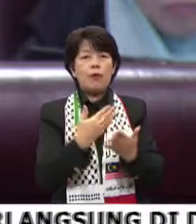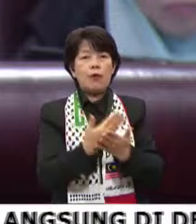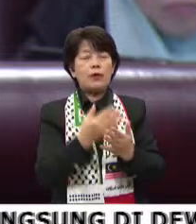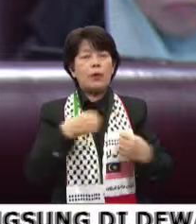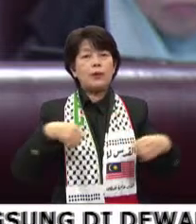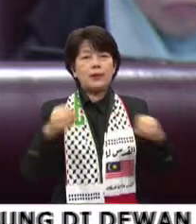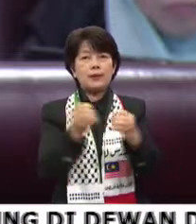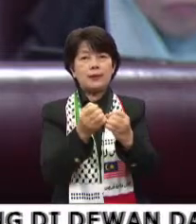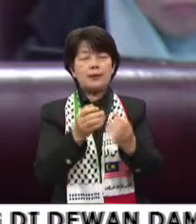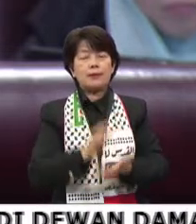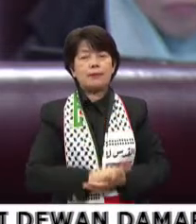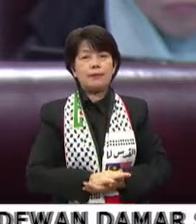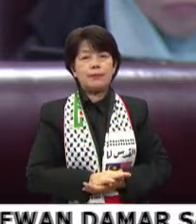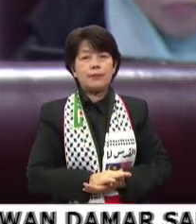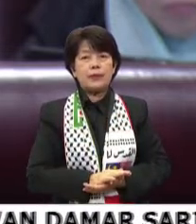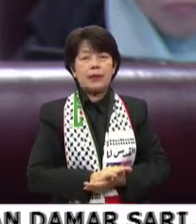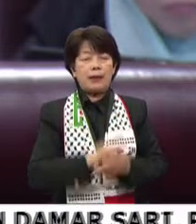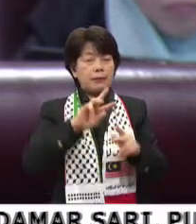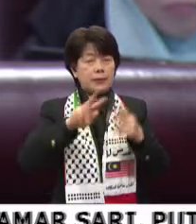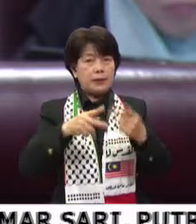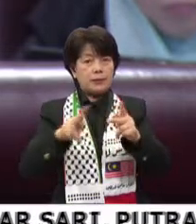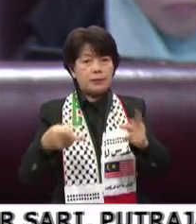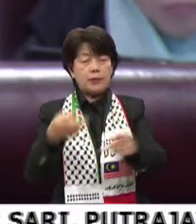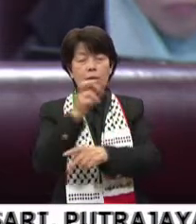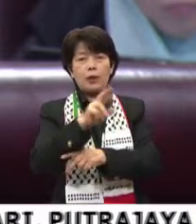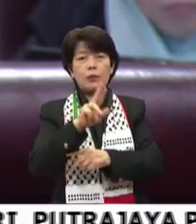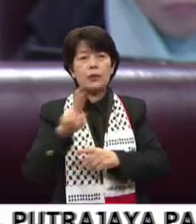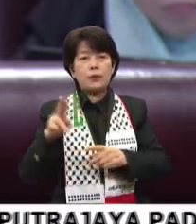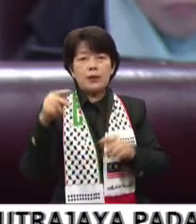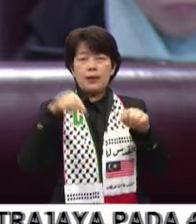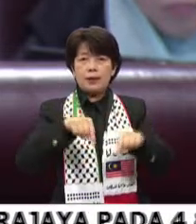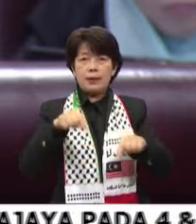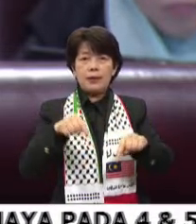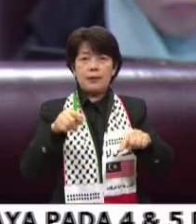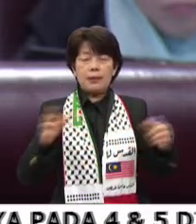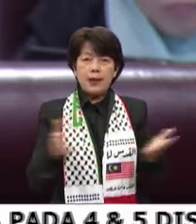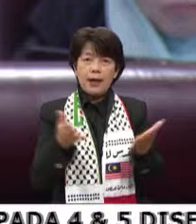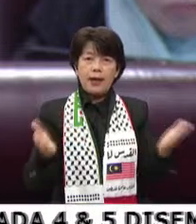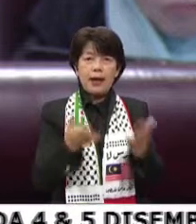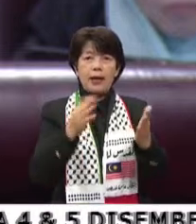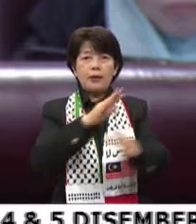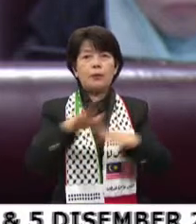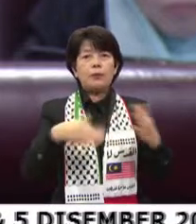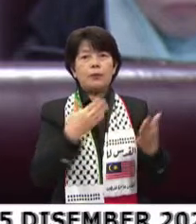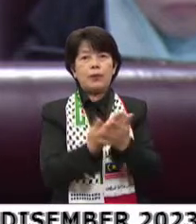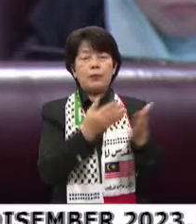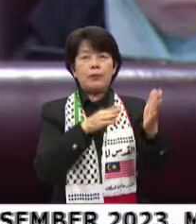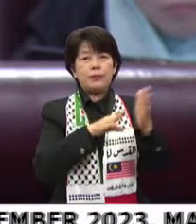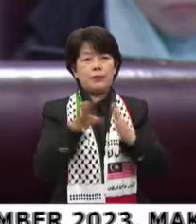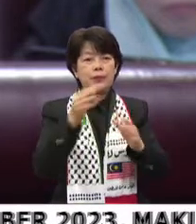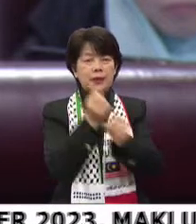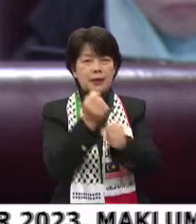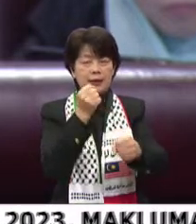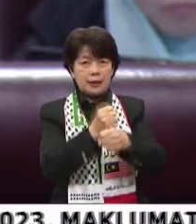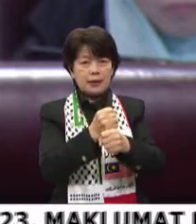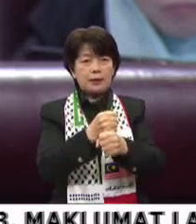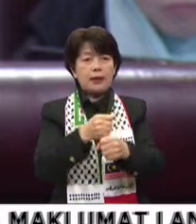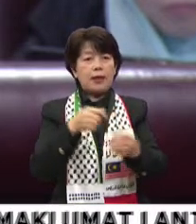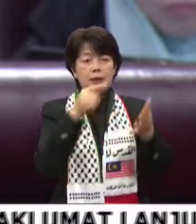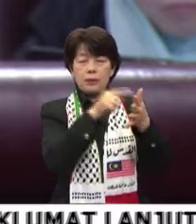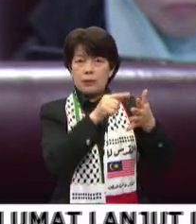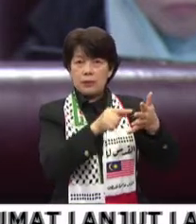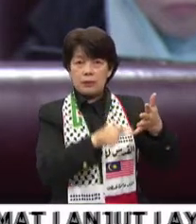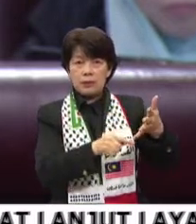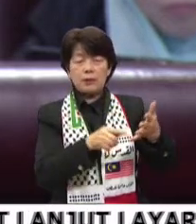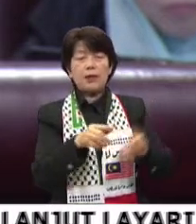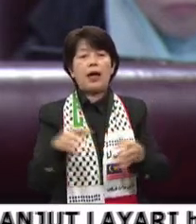organize pindaan yang dicadangkan dalam Rang undang-undang ini akan menggalakkan penubuhan dan keanggotaan kesatuan sekerja serta dijangka akan